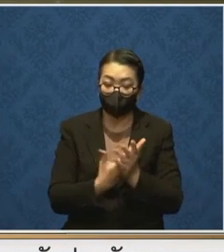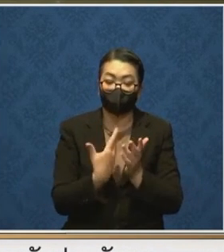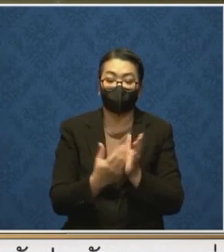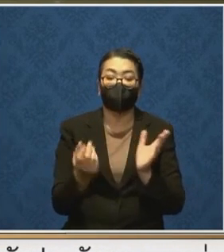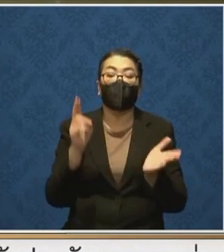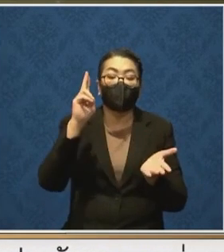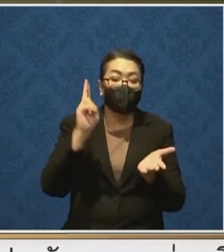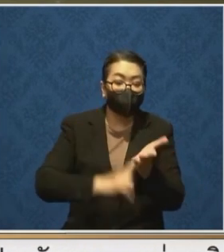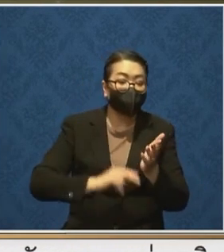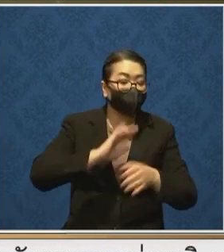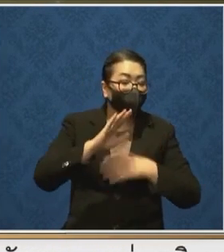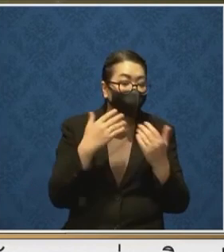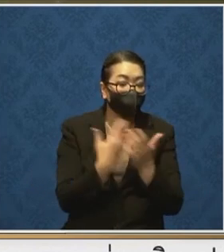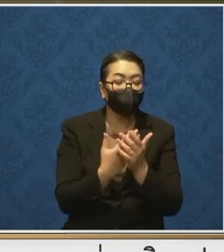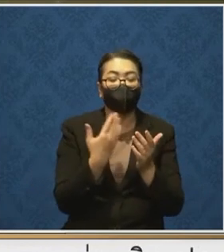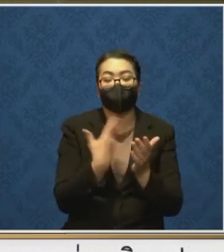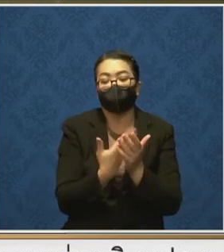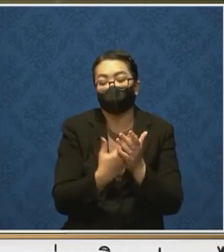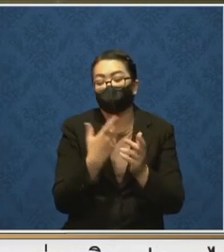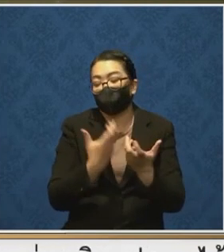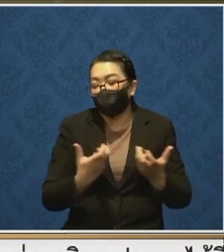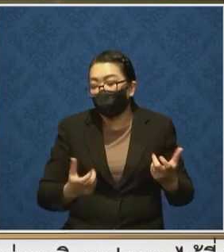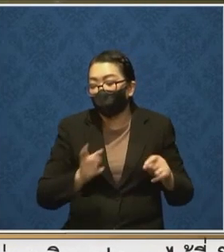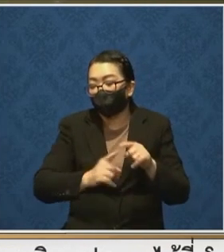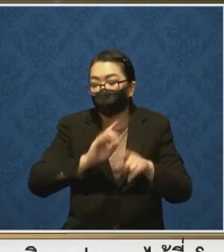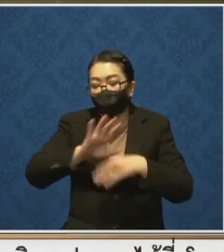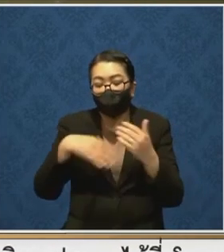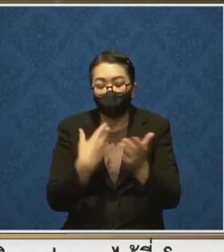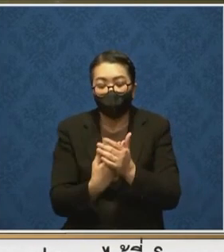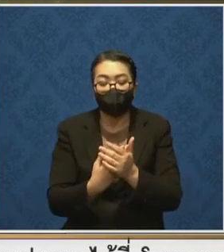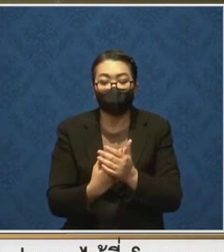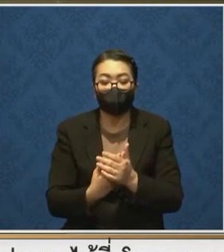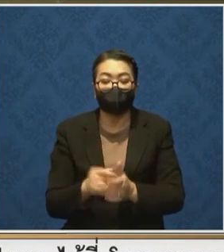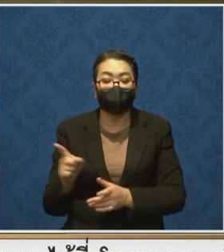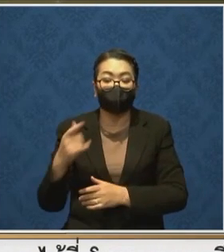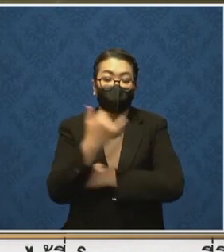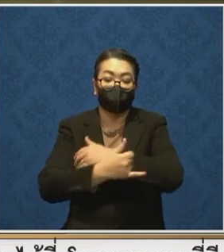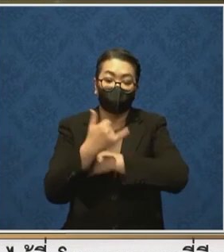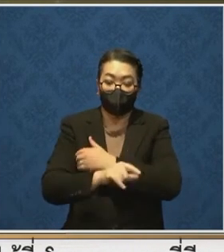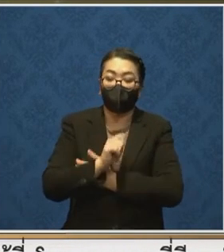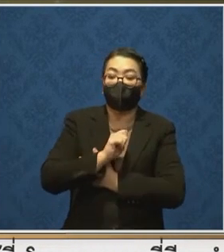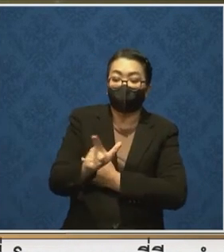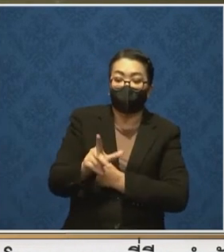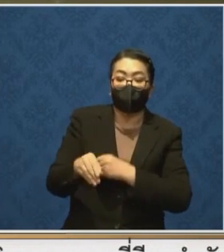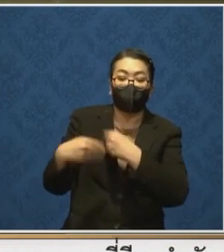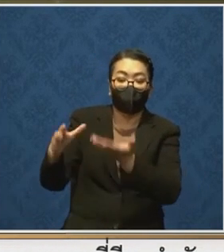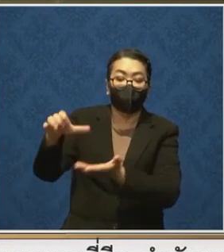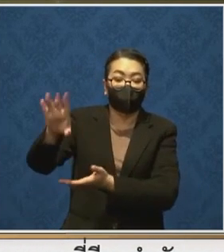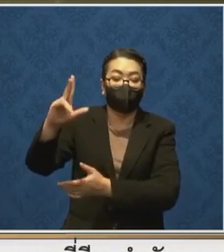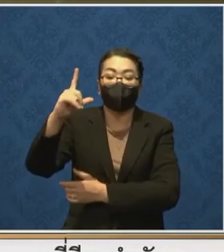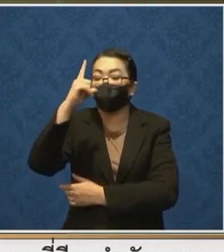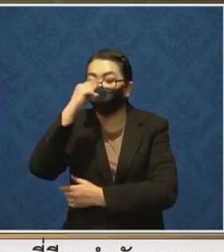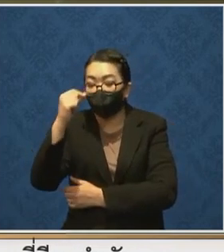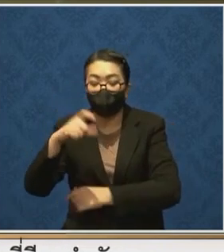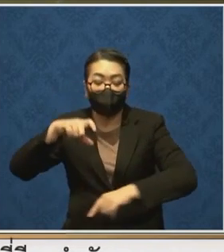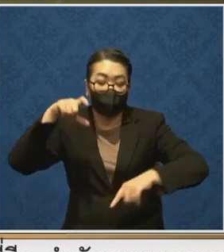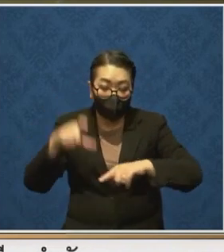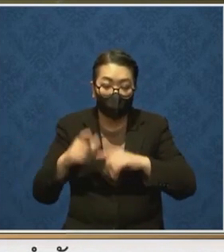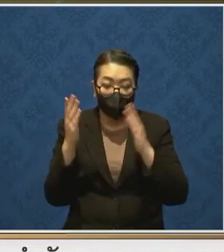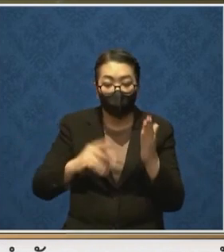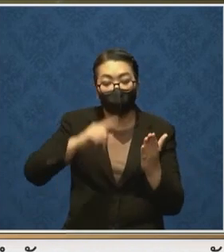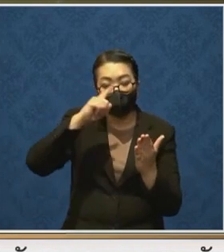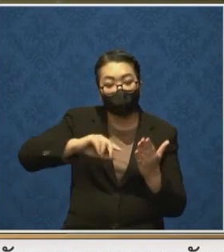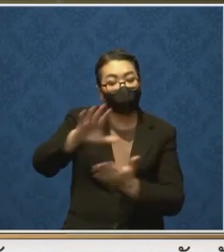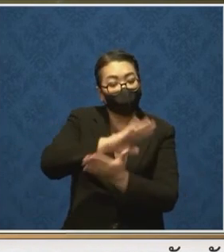ค่าชตใช้ใด Warumหรอหสัพสมบัชิ mockingที่ประเทศต้องจ่ายมัหารคนไยทุกคนเทาเท่ากัน